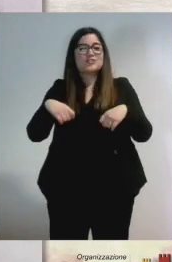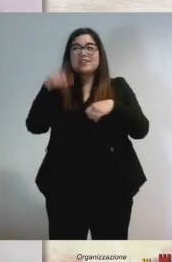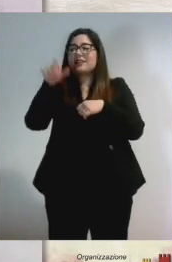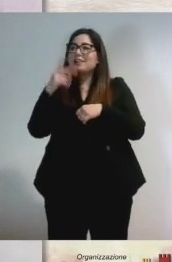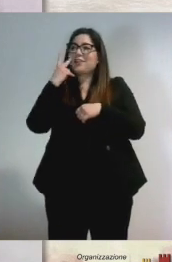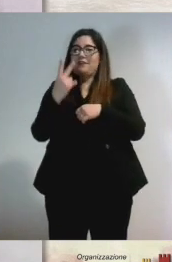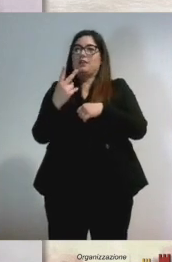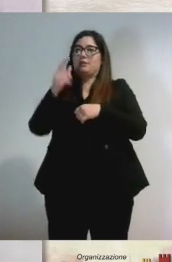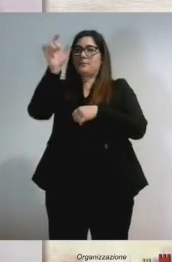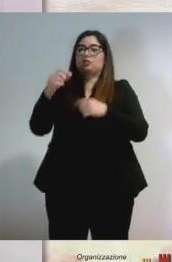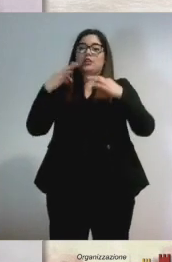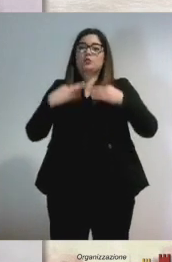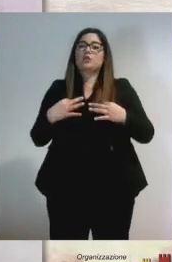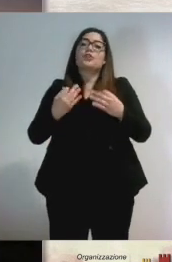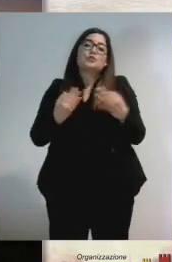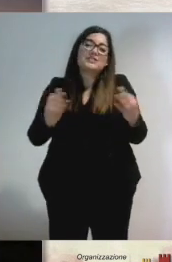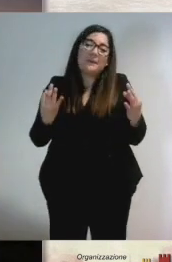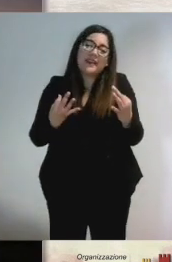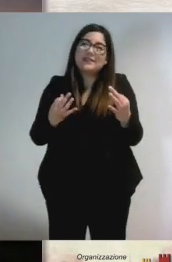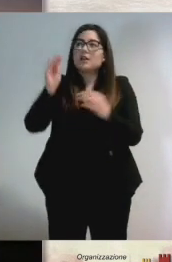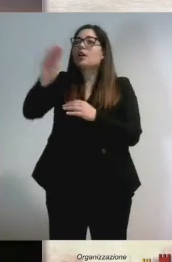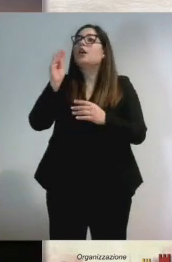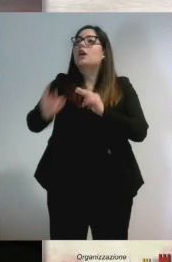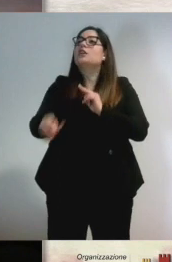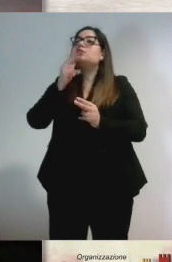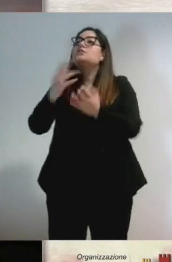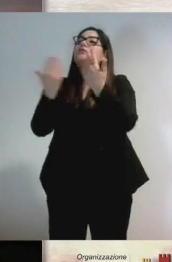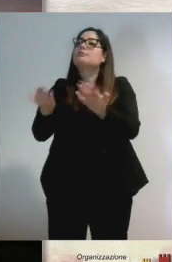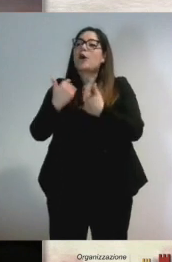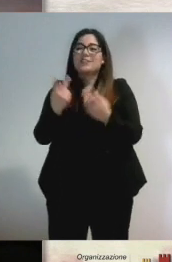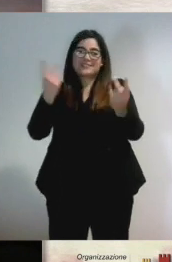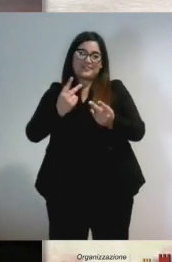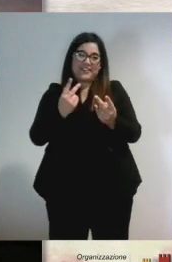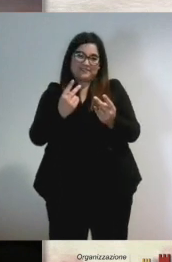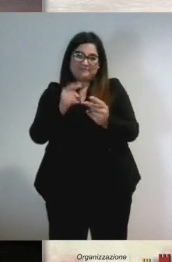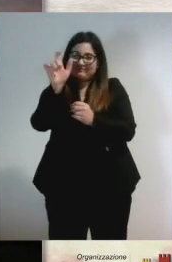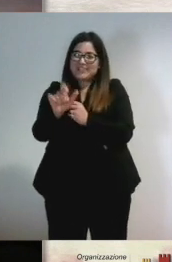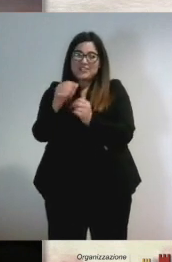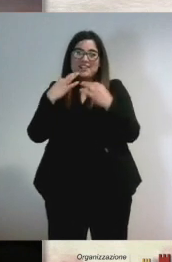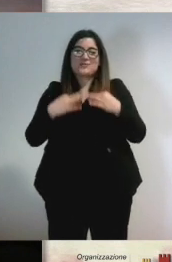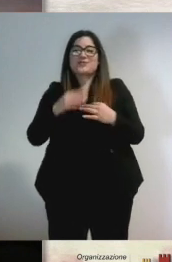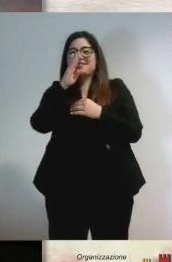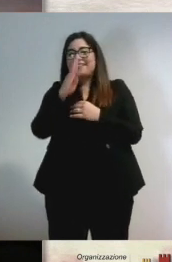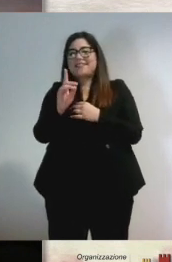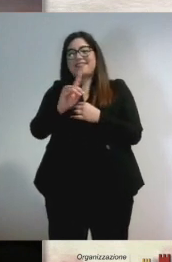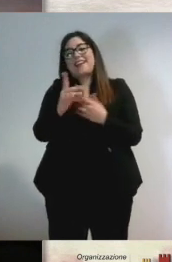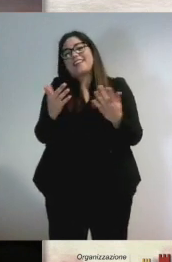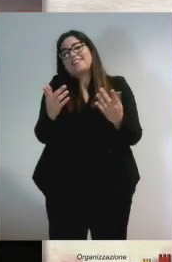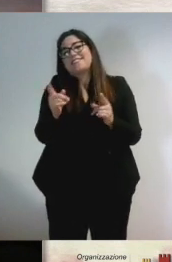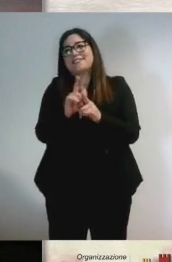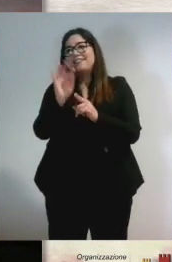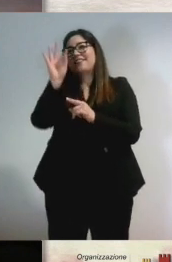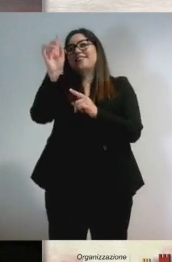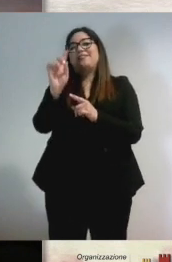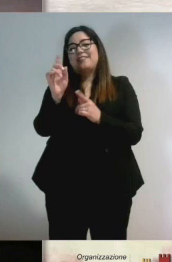istituzionale giustamente Cerca di avere delle risposte anche se non è la figura istituzionale di diretto riferimento questo